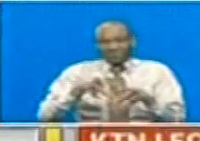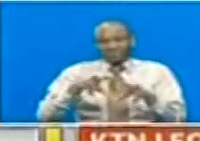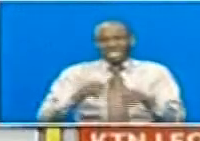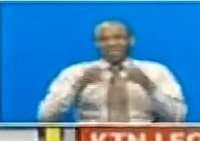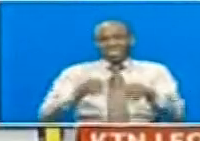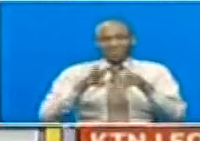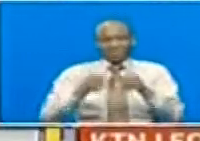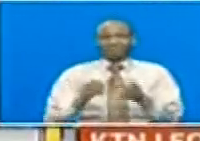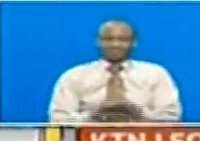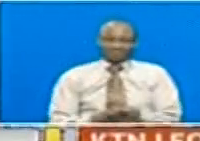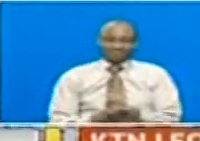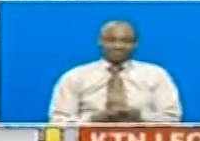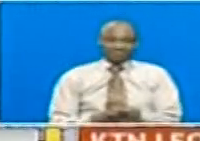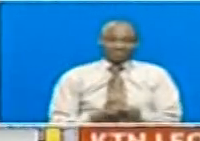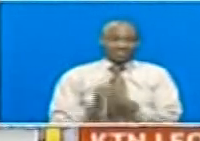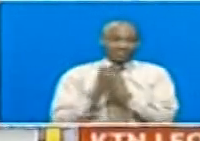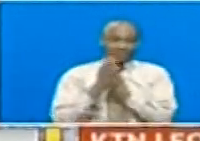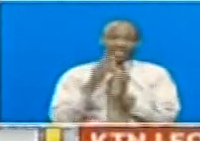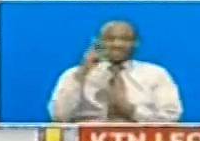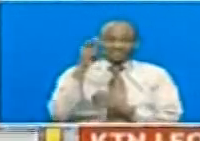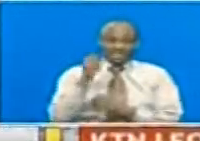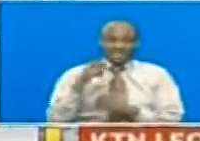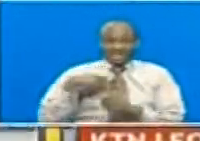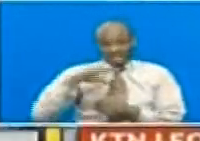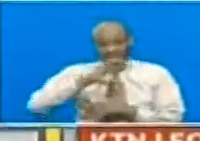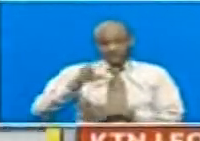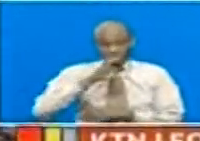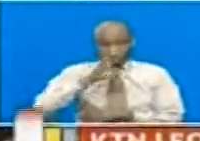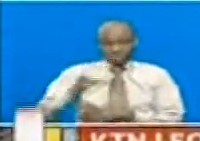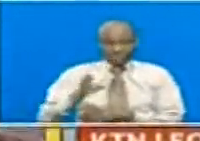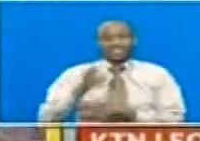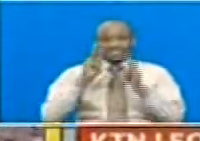Victor Ugale, KTN, katika kaunti ya Kisumu.